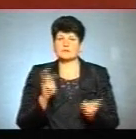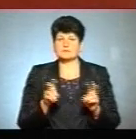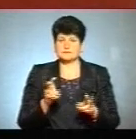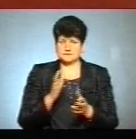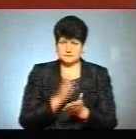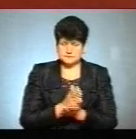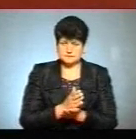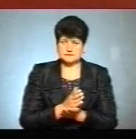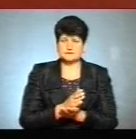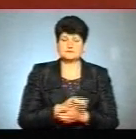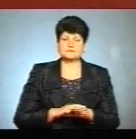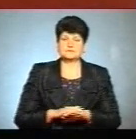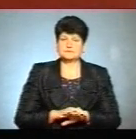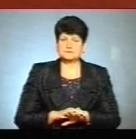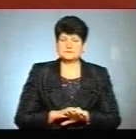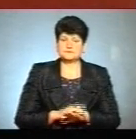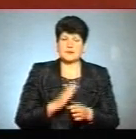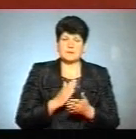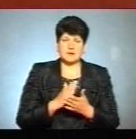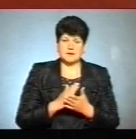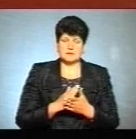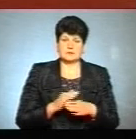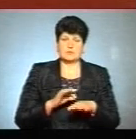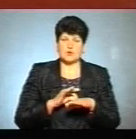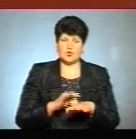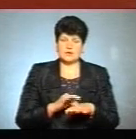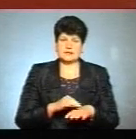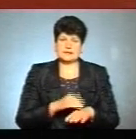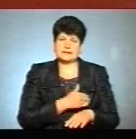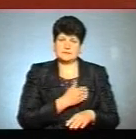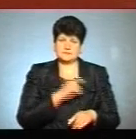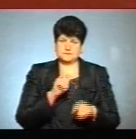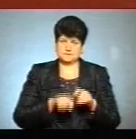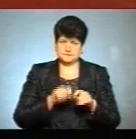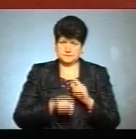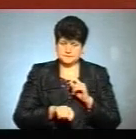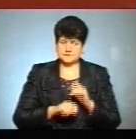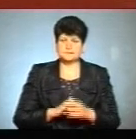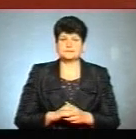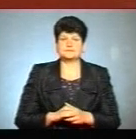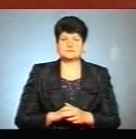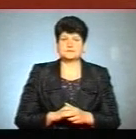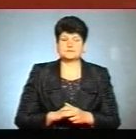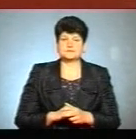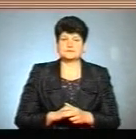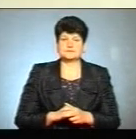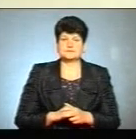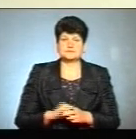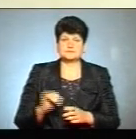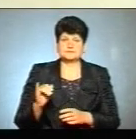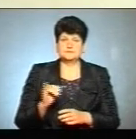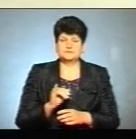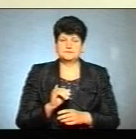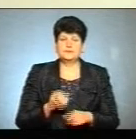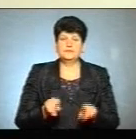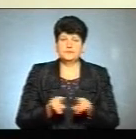приходять на ринок, має мати проводити температурний скринінг, відповідно, і